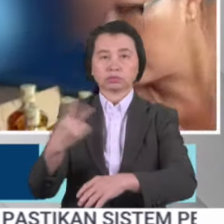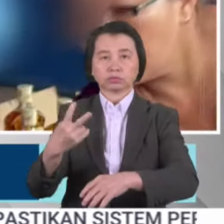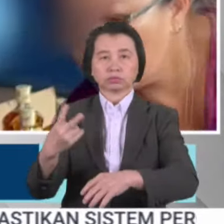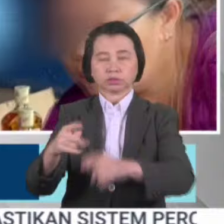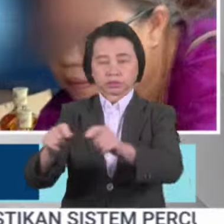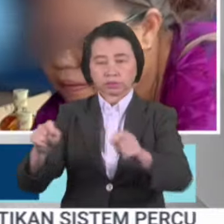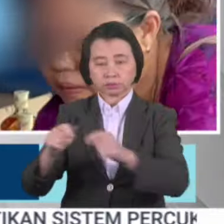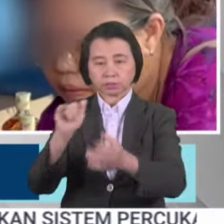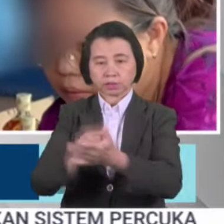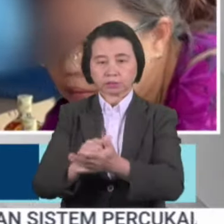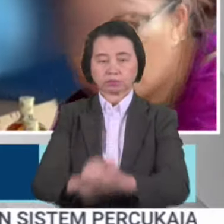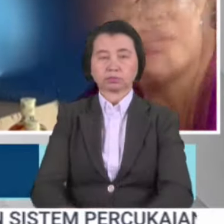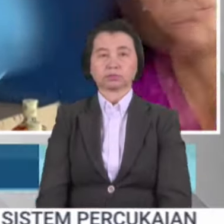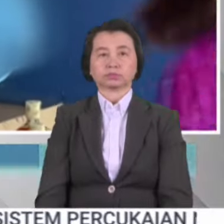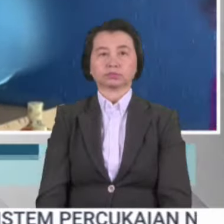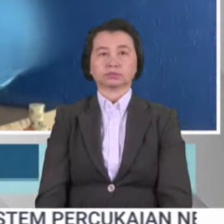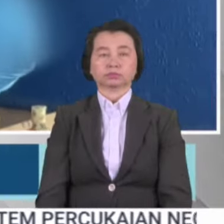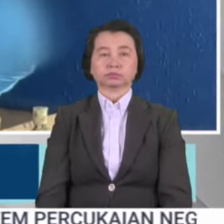kedua gudang terbabit.